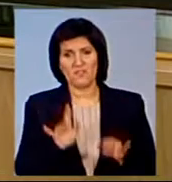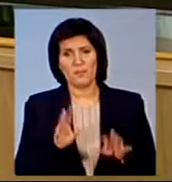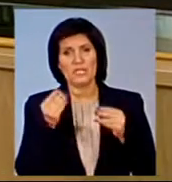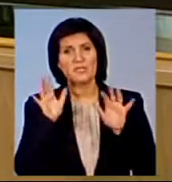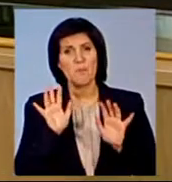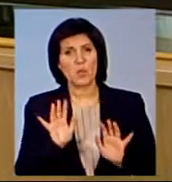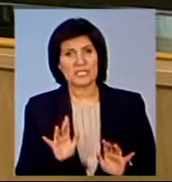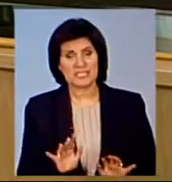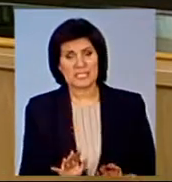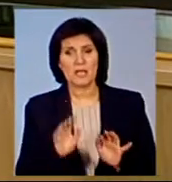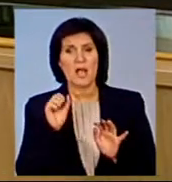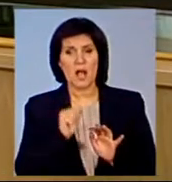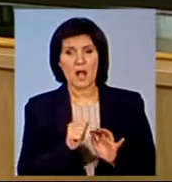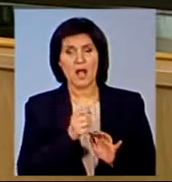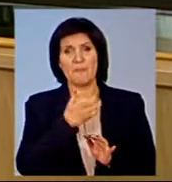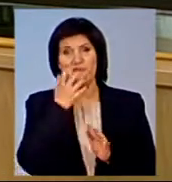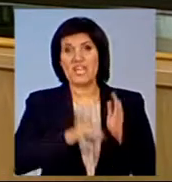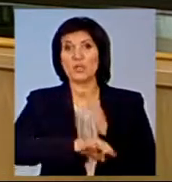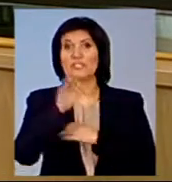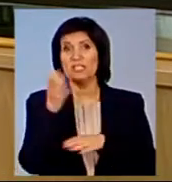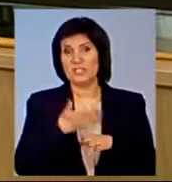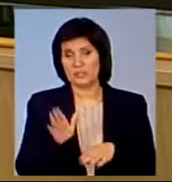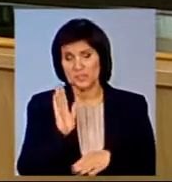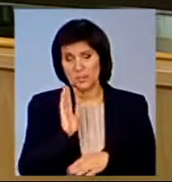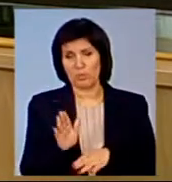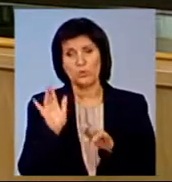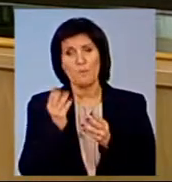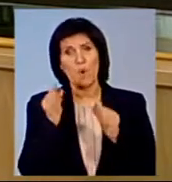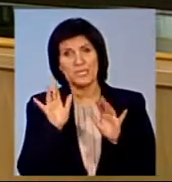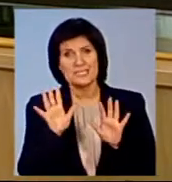випадати мокрий сніг, а південно-східна частина буде мокрий сніг та дощ.